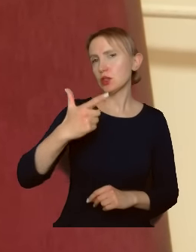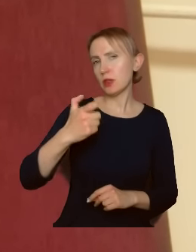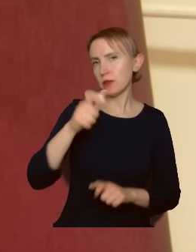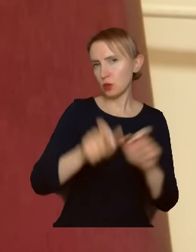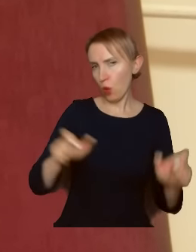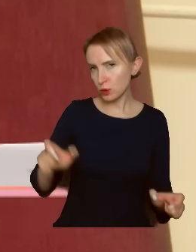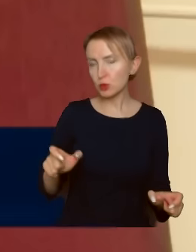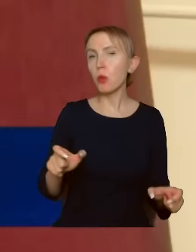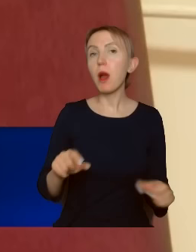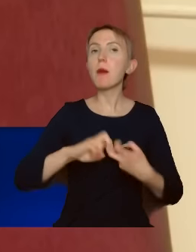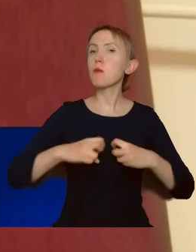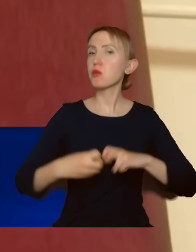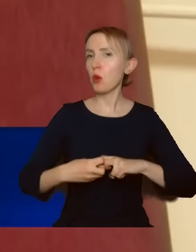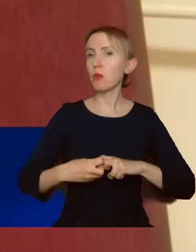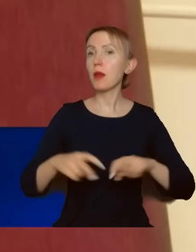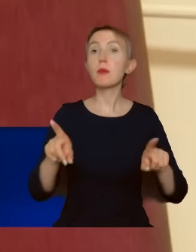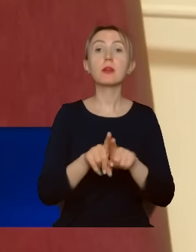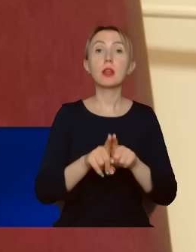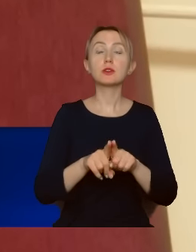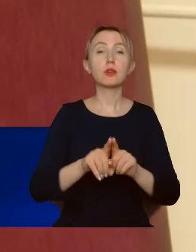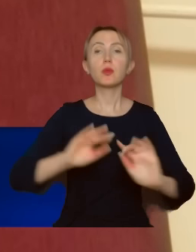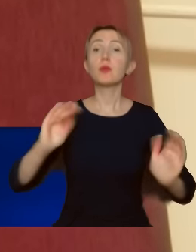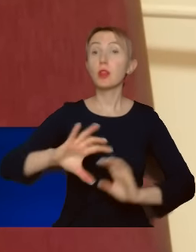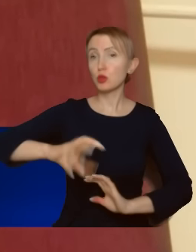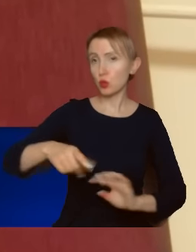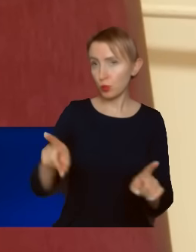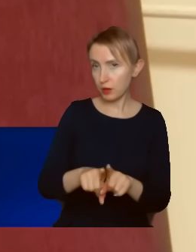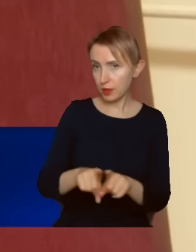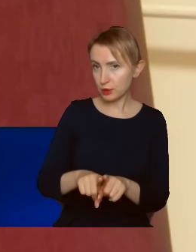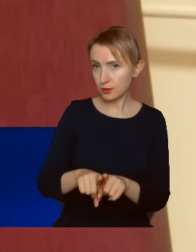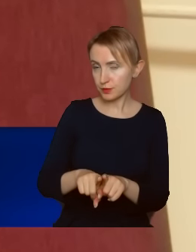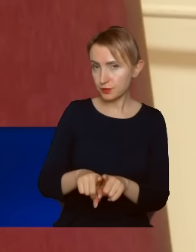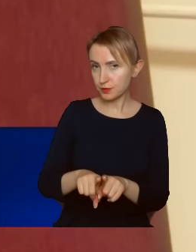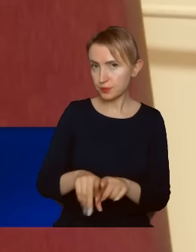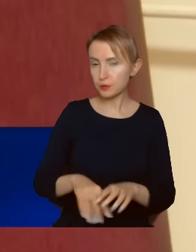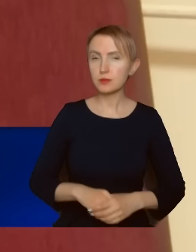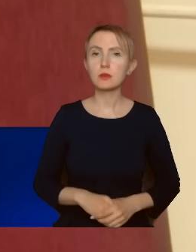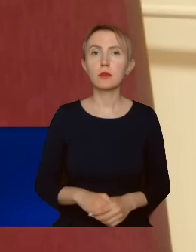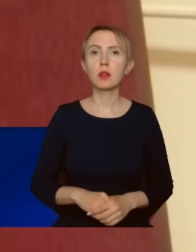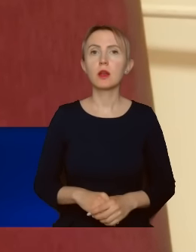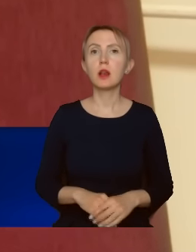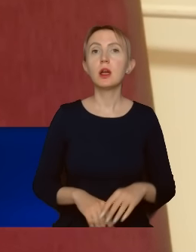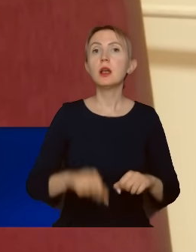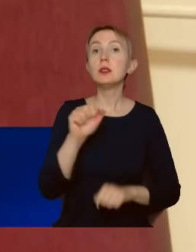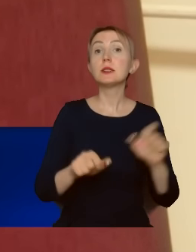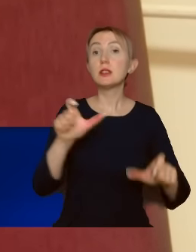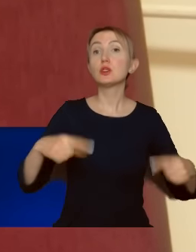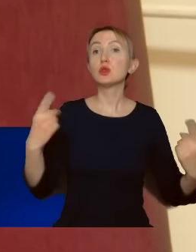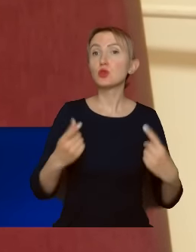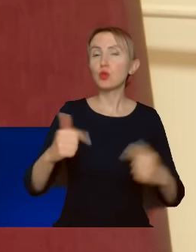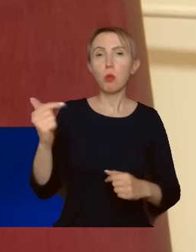czym problem dotyczy też znacznie mniejszej grupy status sędziów powinien zostać ustabilizowany czyli